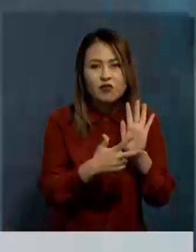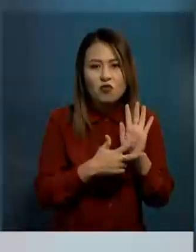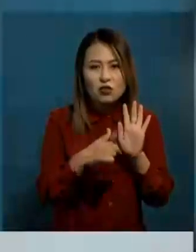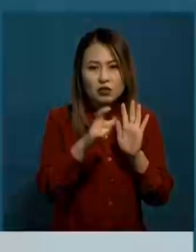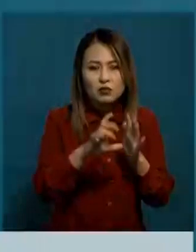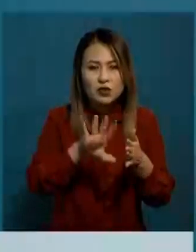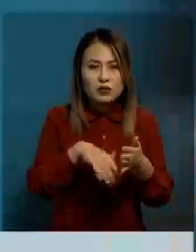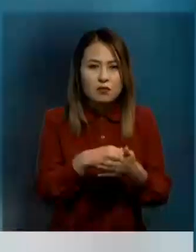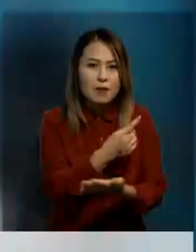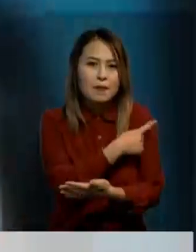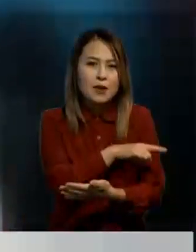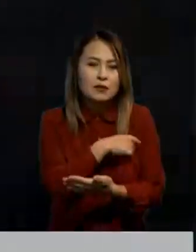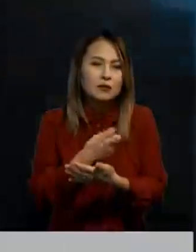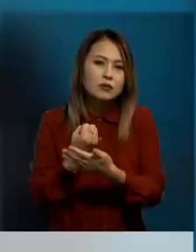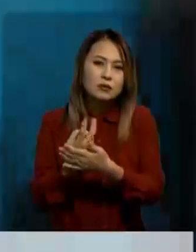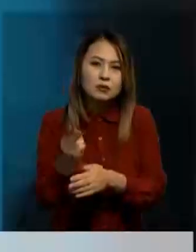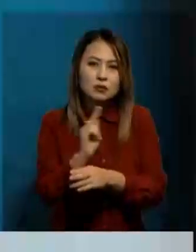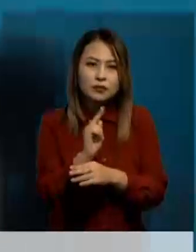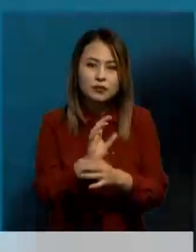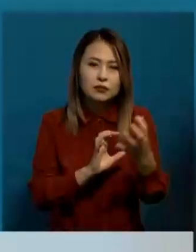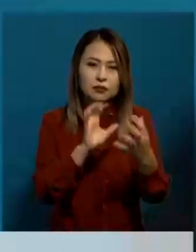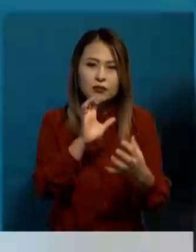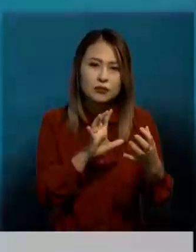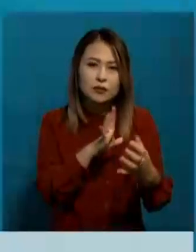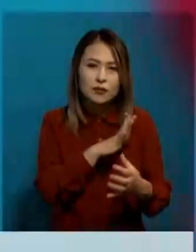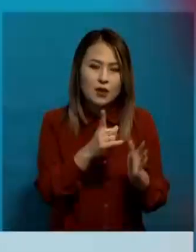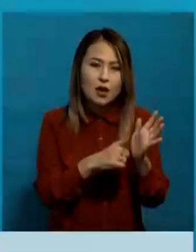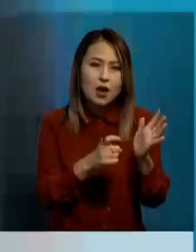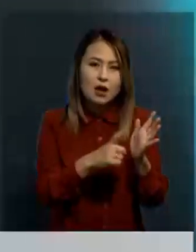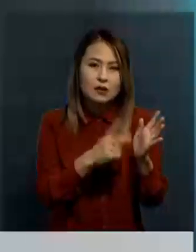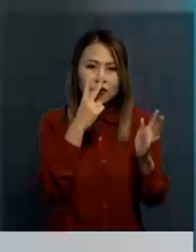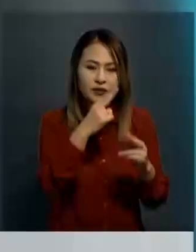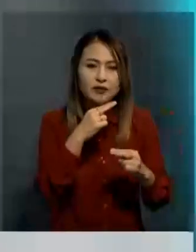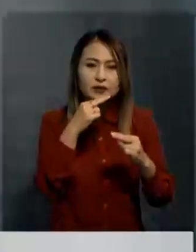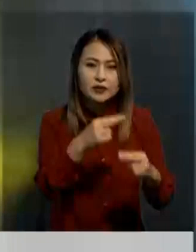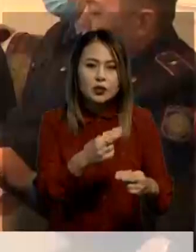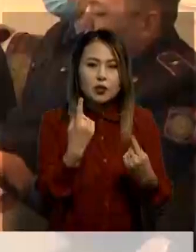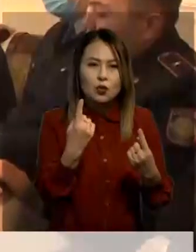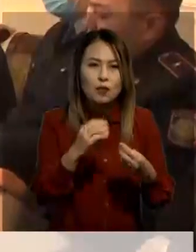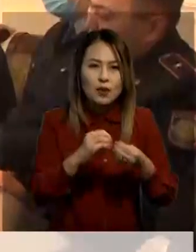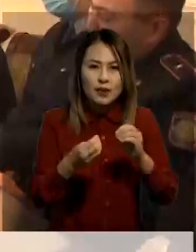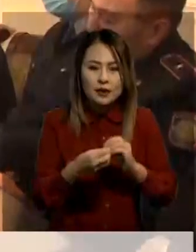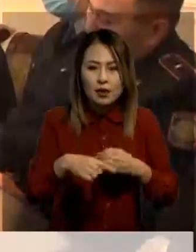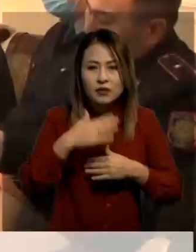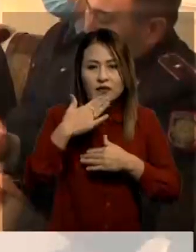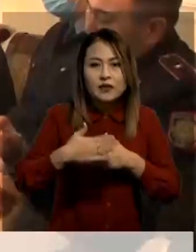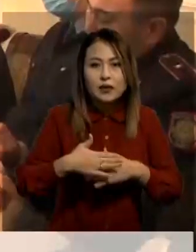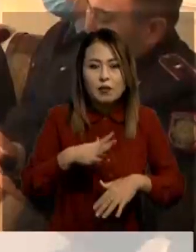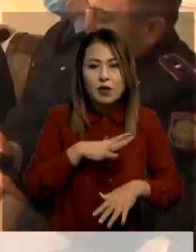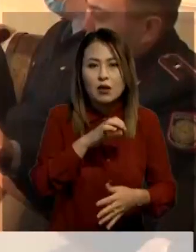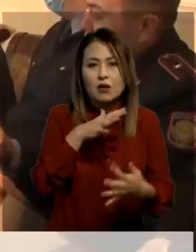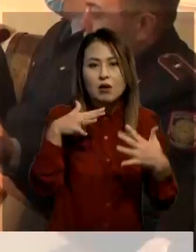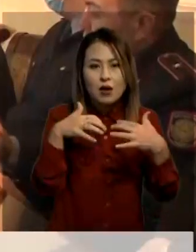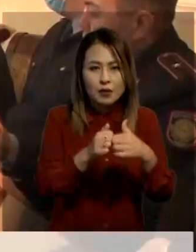дейін ауруханада ем қабылдап жатқан көрінеді. Қоғамдық көлік апаты қазір Қарағандыда назар аудару керек болып тұрған өткір мәселе. Жақында болған апаттан кейін